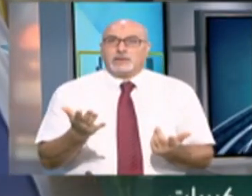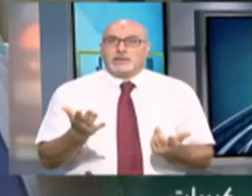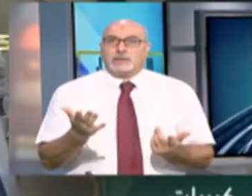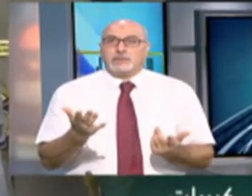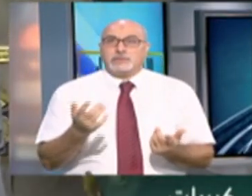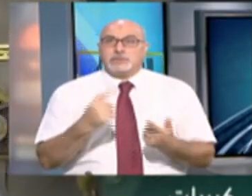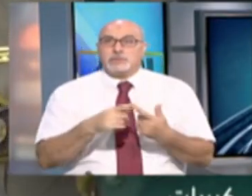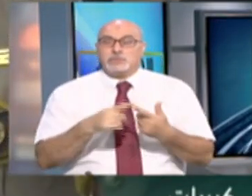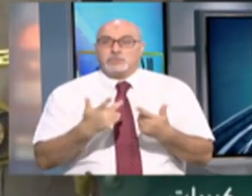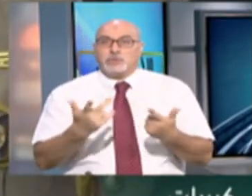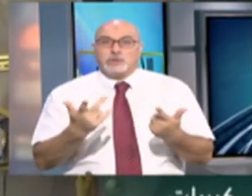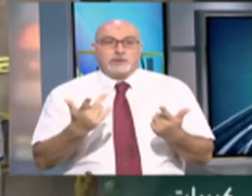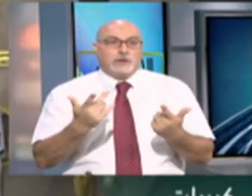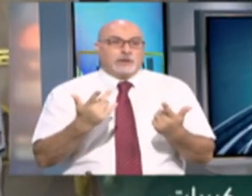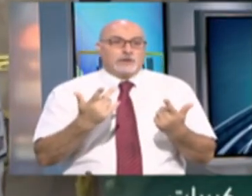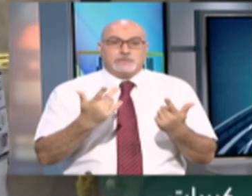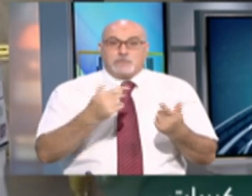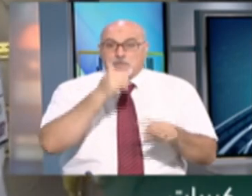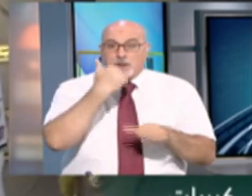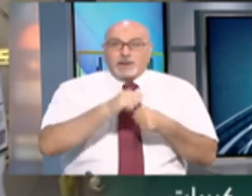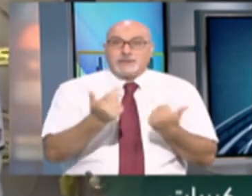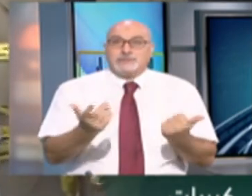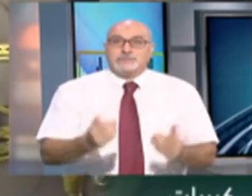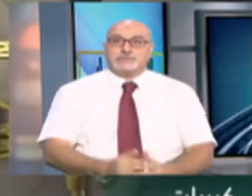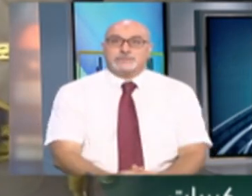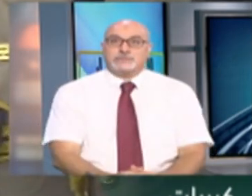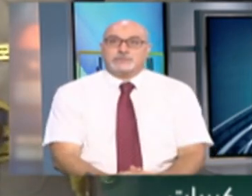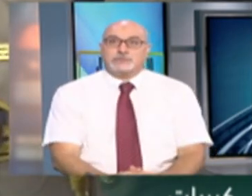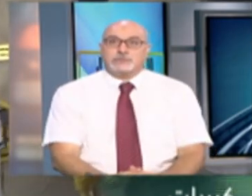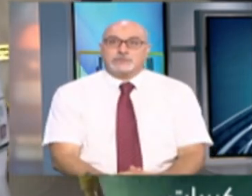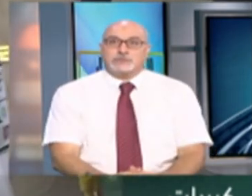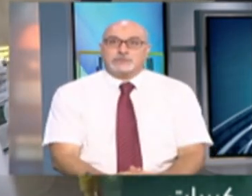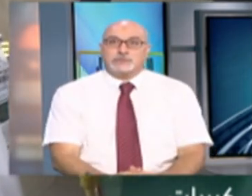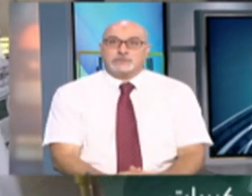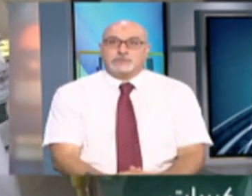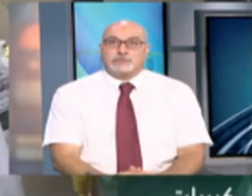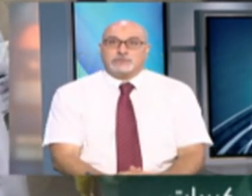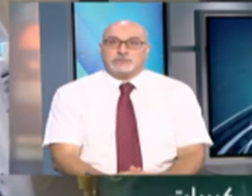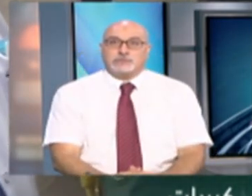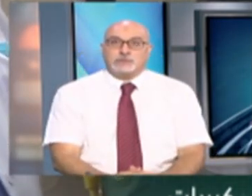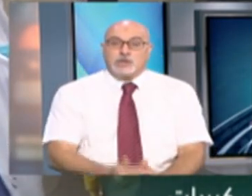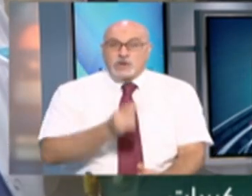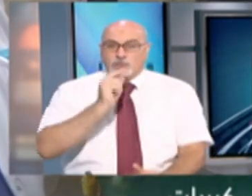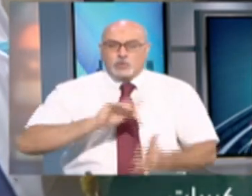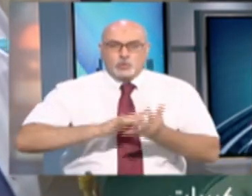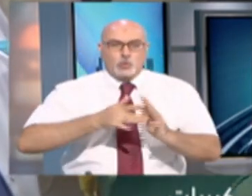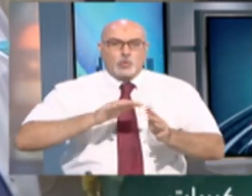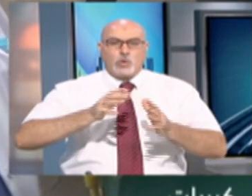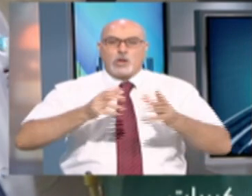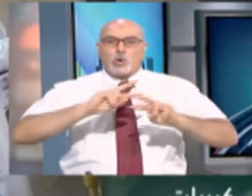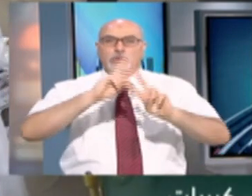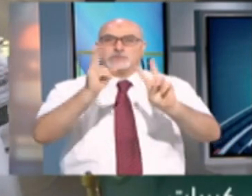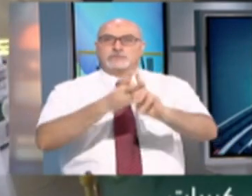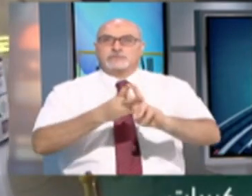فيريتي أو جون بلي ما فيه والو. هما بور سا اللي قلت لك حنا نديرو دون توت لي كروند فيل، ندير